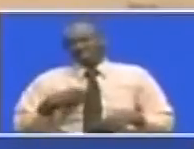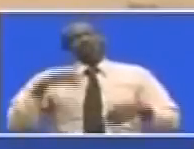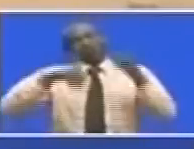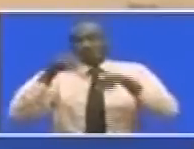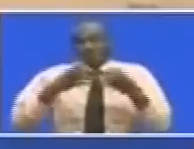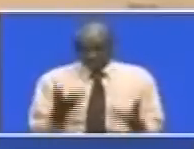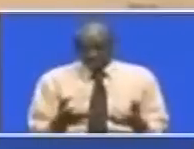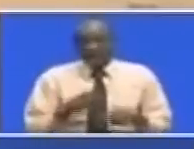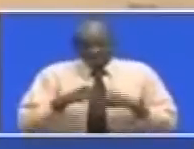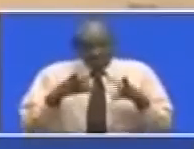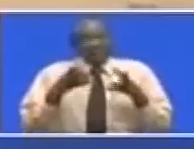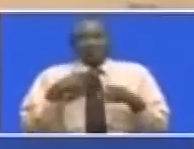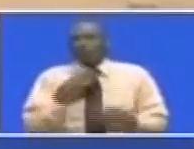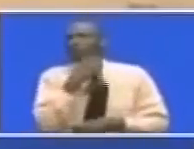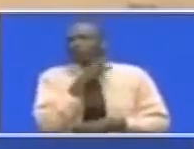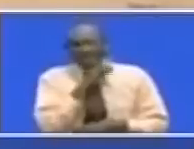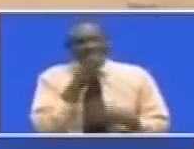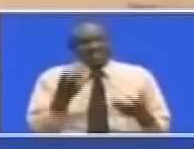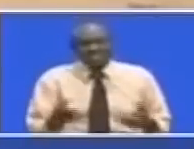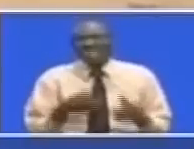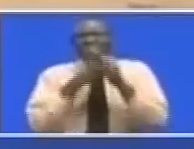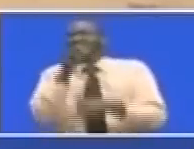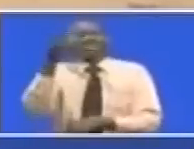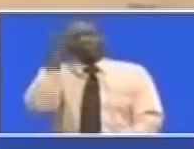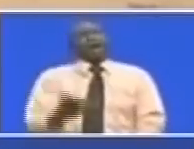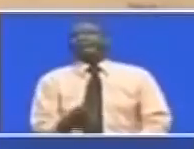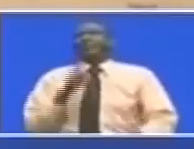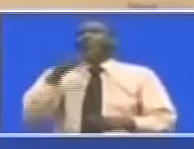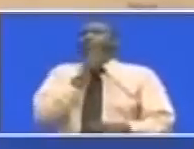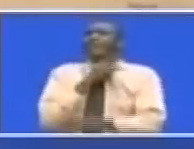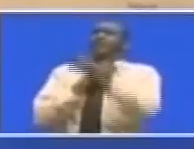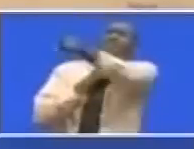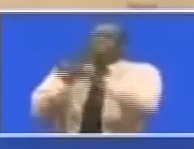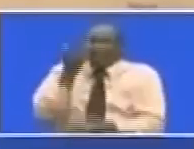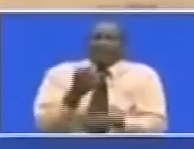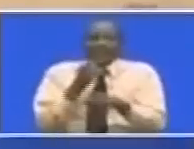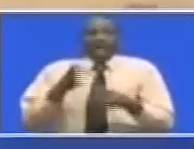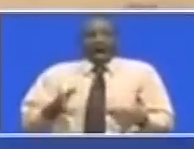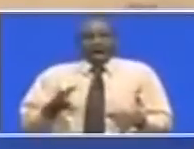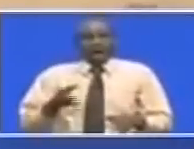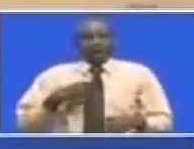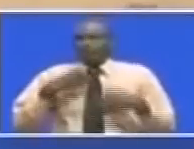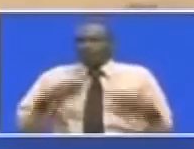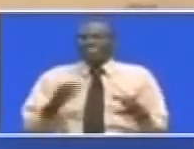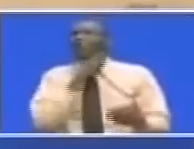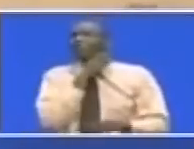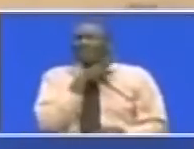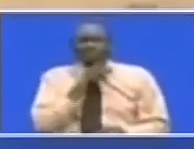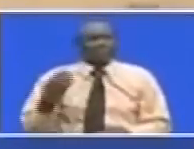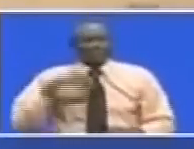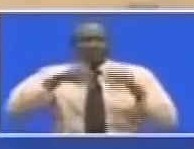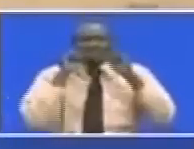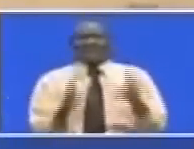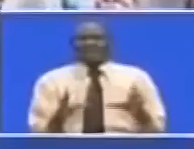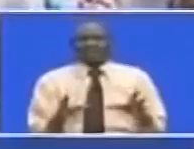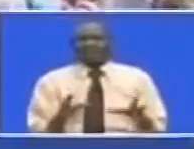uchaguzi, lakini huko tunalalamika kwamba nini kiongozi fulani amechaguliwa, kwa sababu kumbe tunapoteza muda kwamba si wenyewe tuende kupiga kura